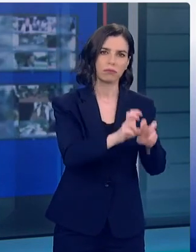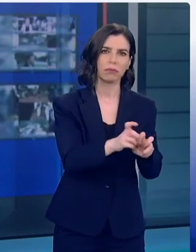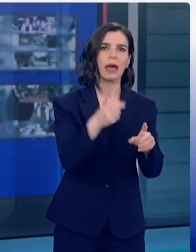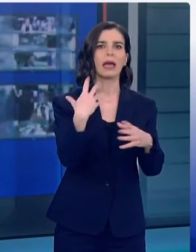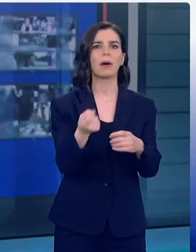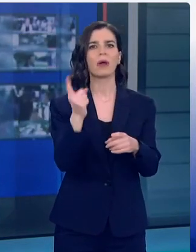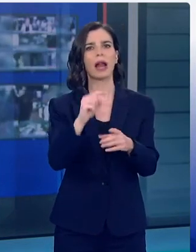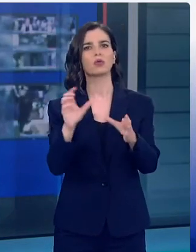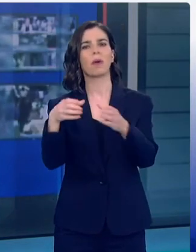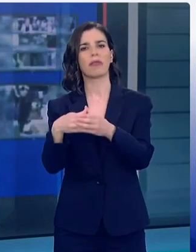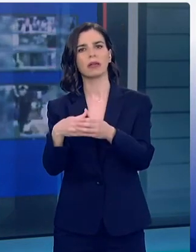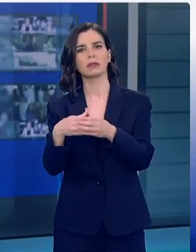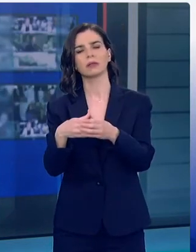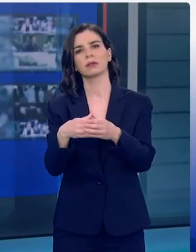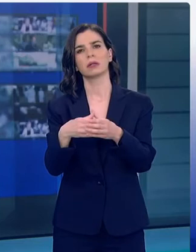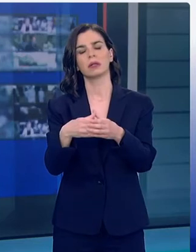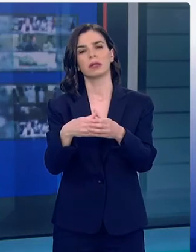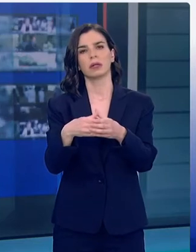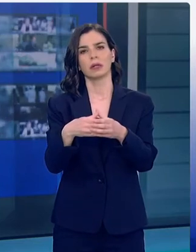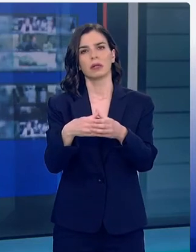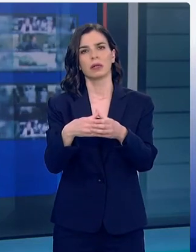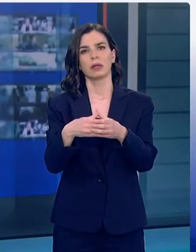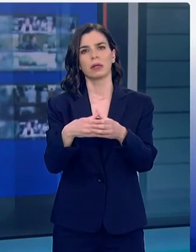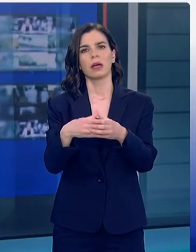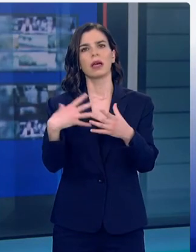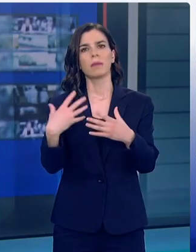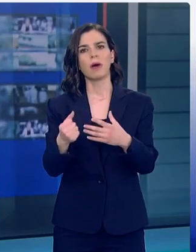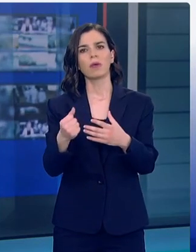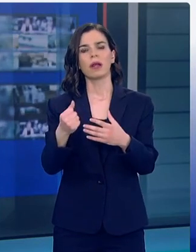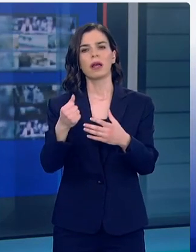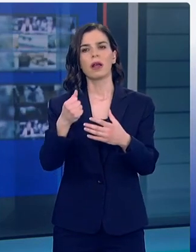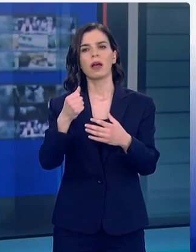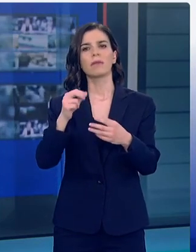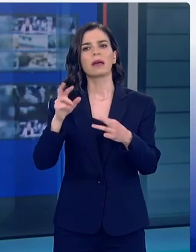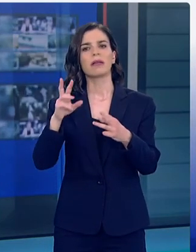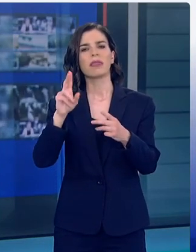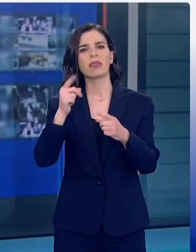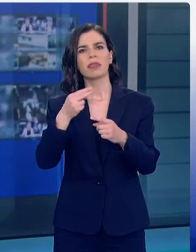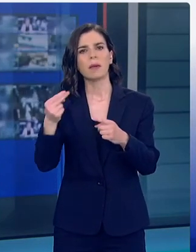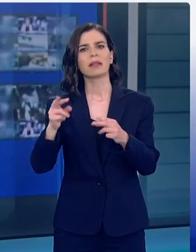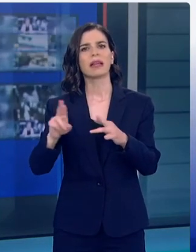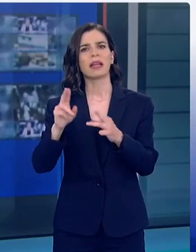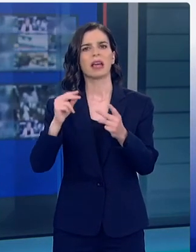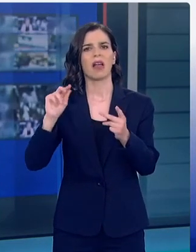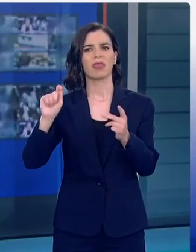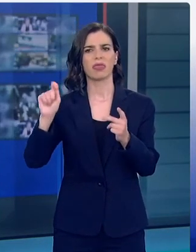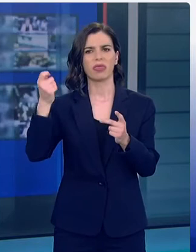κατηγορίες πρώτης γραμμής, είναι σοβαρές υπηρεσίες οικονομικές για το κράτος, ενέργεια, ΔΕΗ,